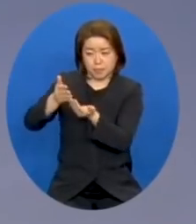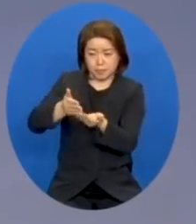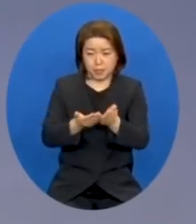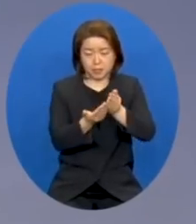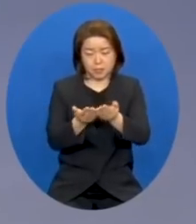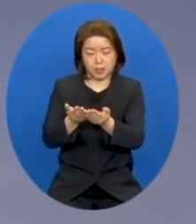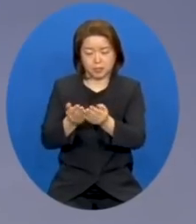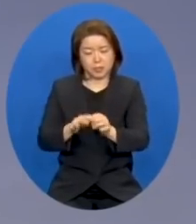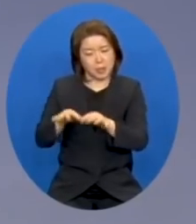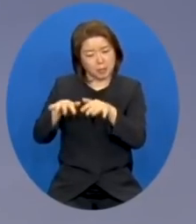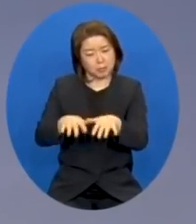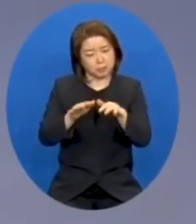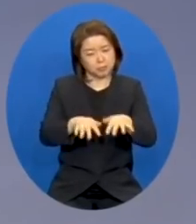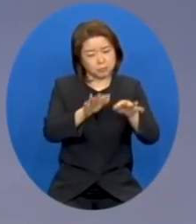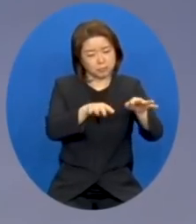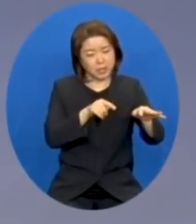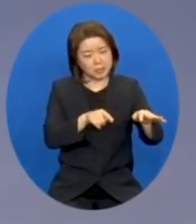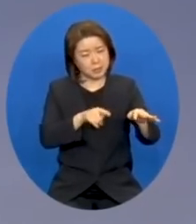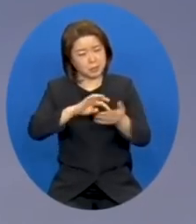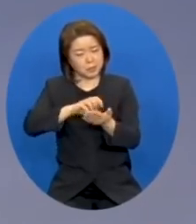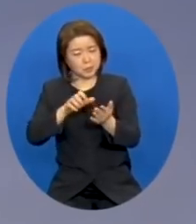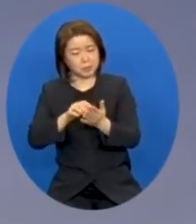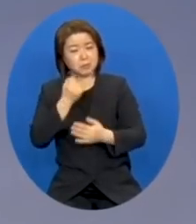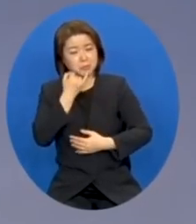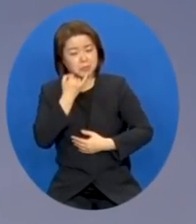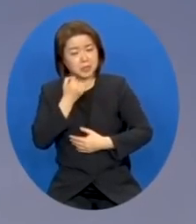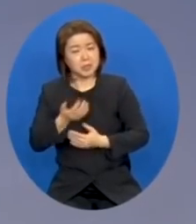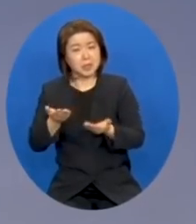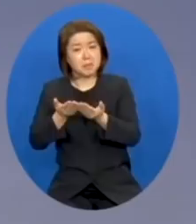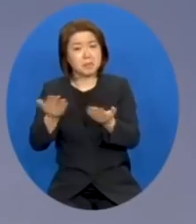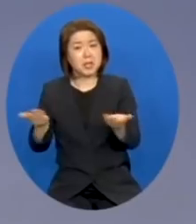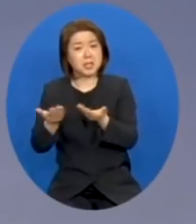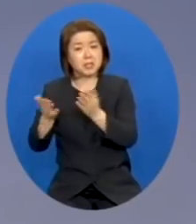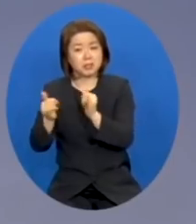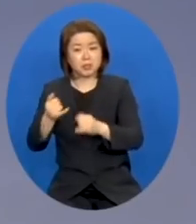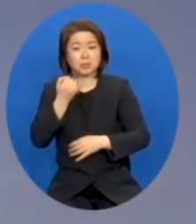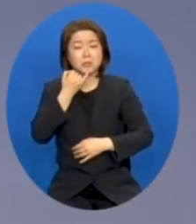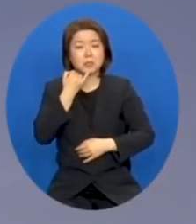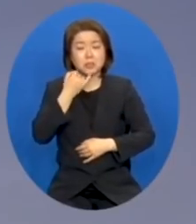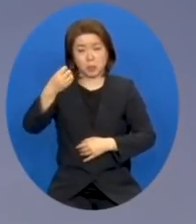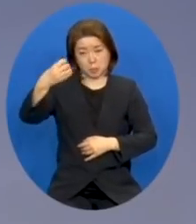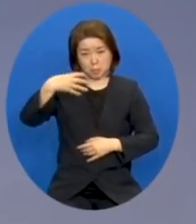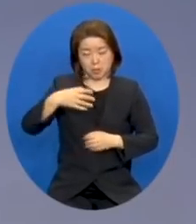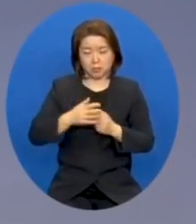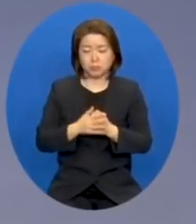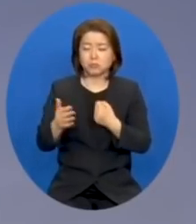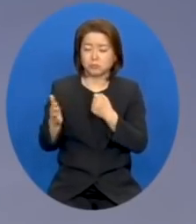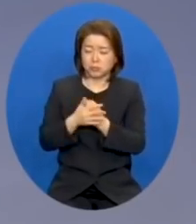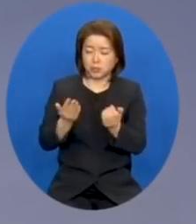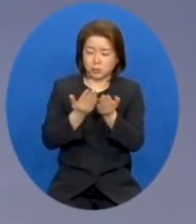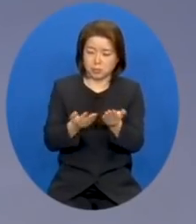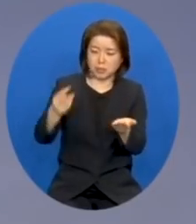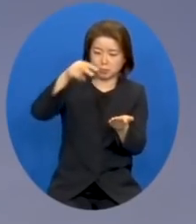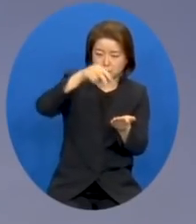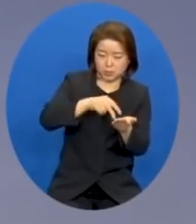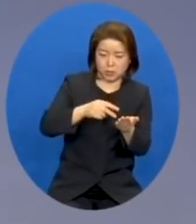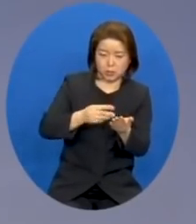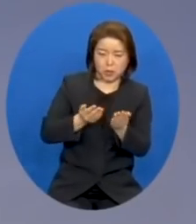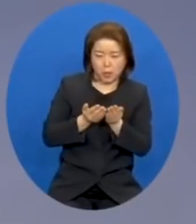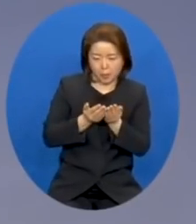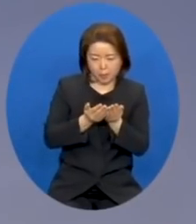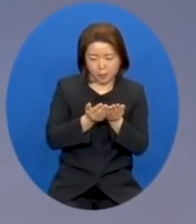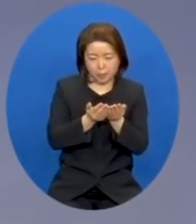저정도는 괜찮게 찌 뭐 그 선원들도 다 괜찮다 그래서 우리가 배를 타고 갈릴리 호수로 쭉 잎이